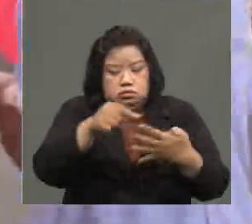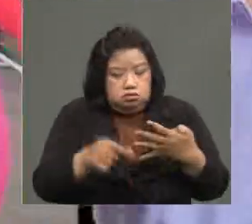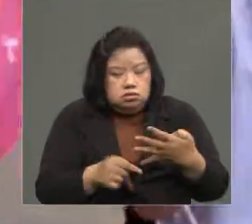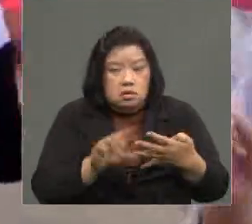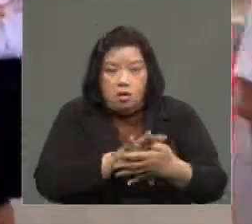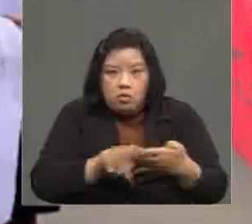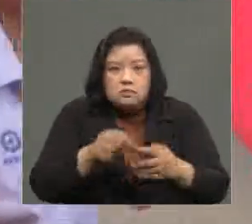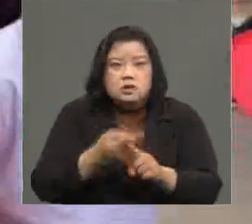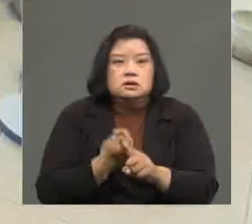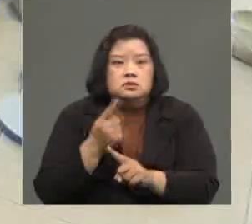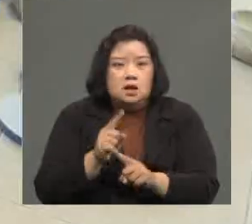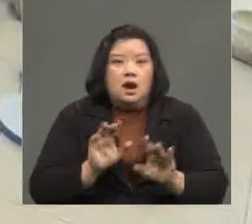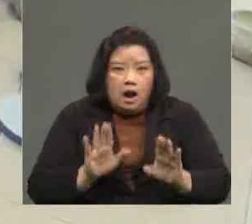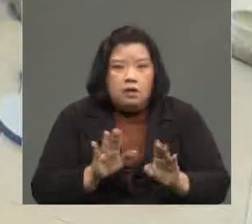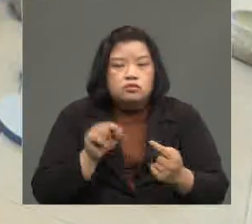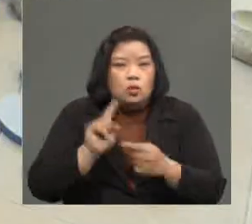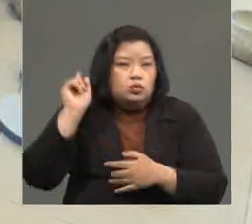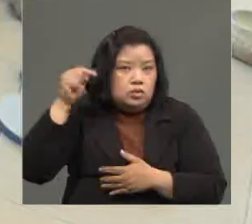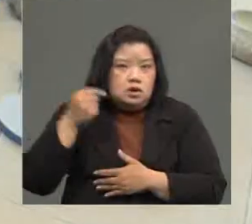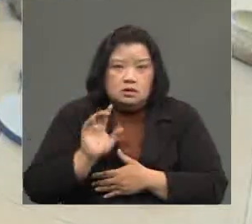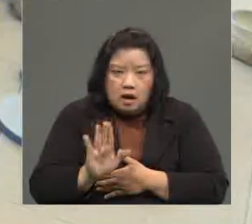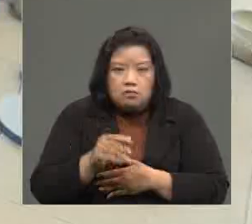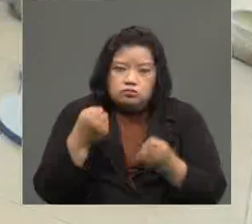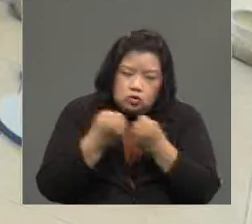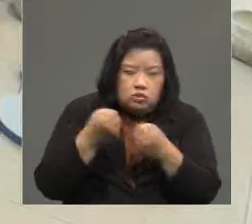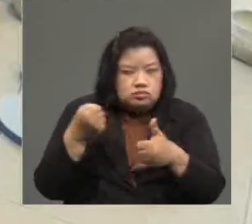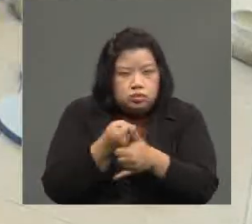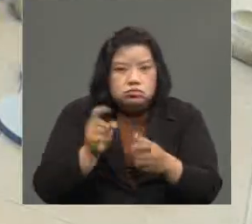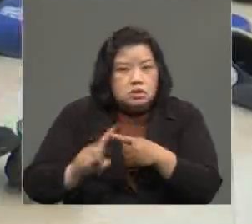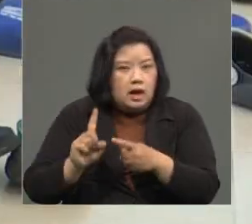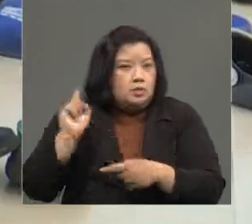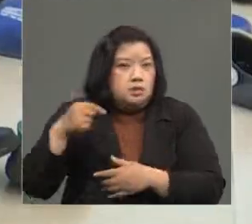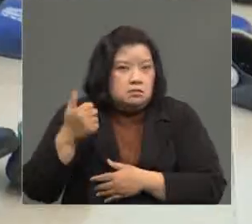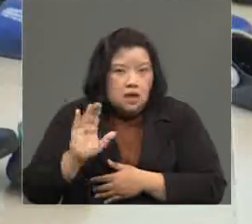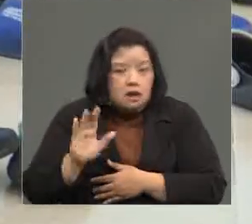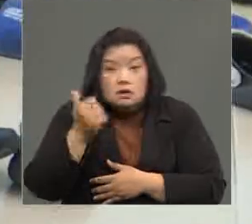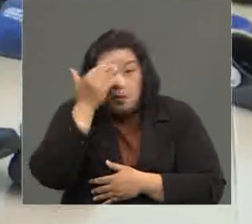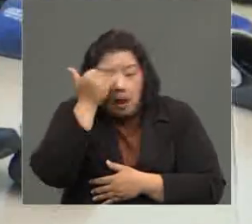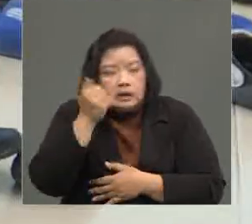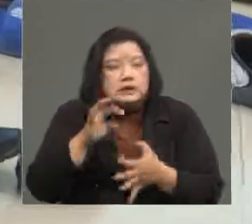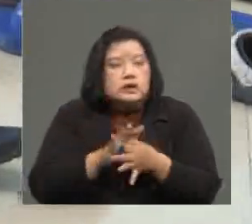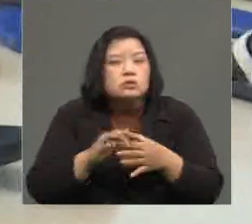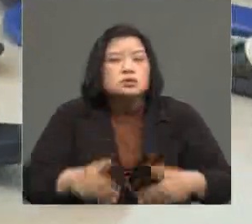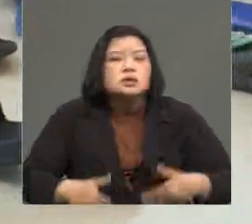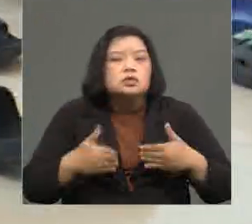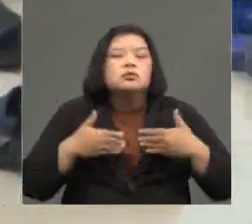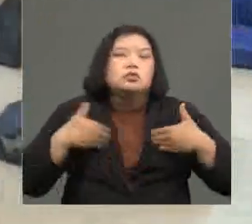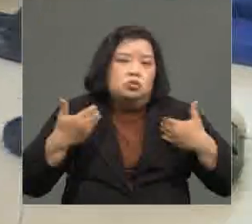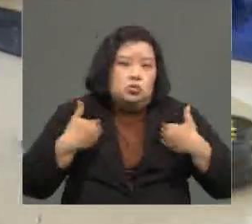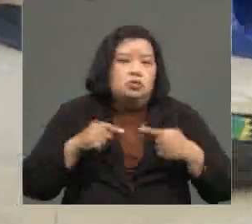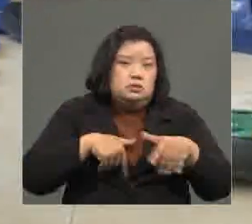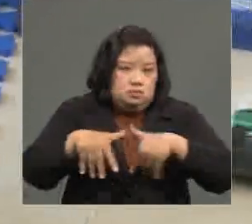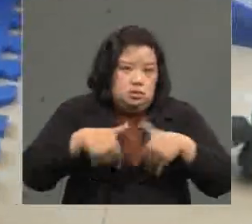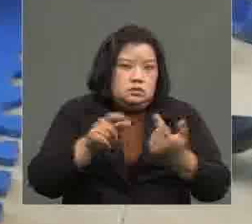เด็กและสตรีด้วยครับเพื่อให้ทุกคนในสังคมได้ดำเนินชีวิตอย่างปลอดภัยและมีความสุขท่านนายกรัฐมนตรีกล่าวนะครับว่า